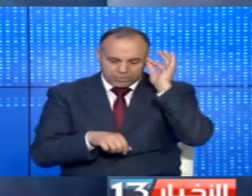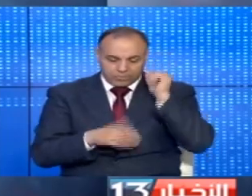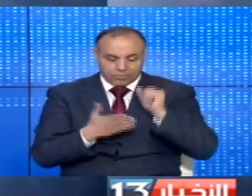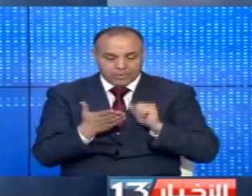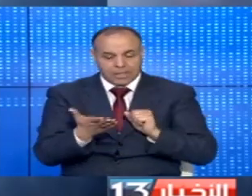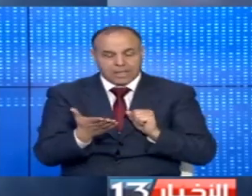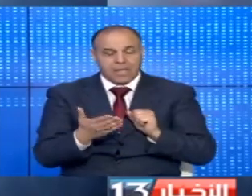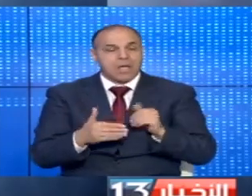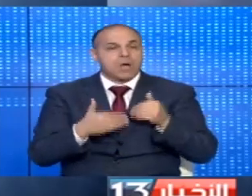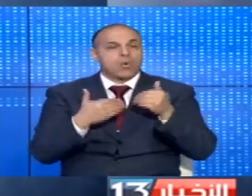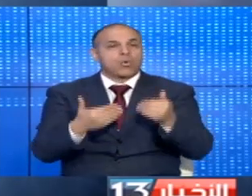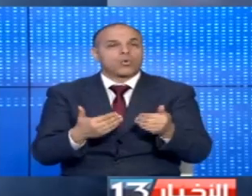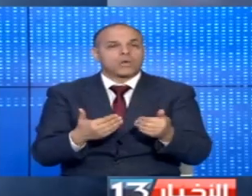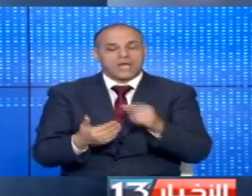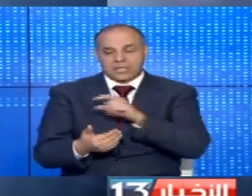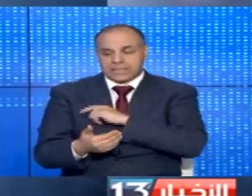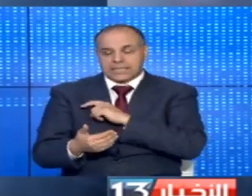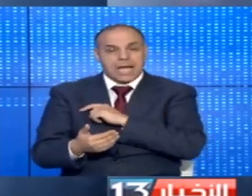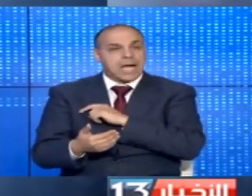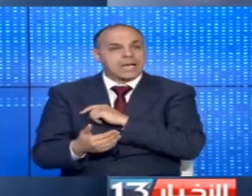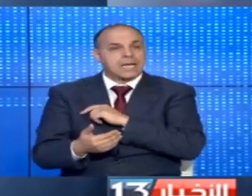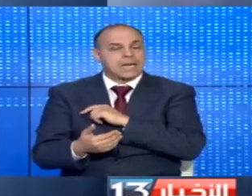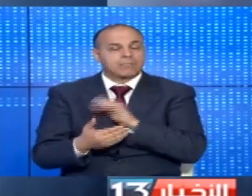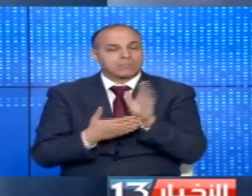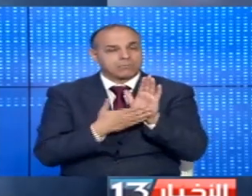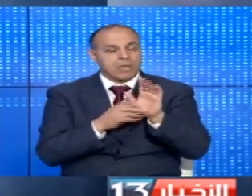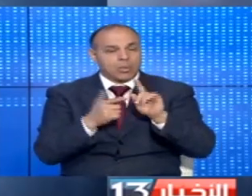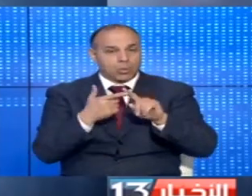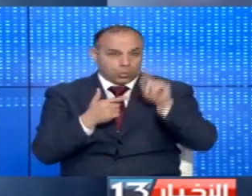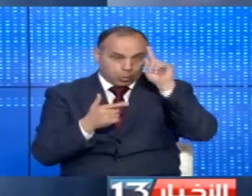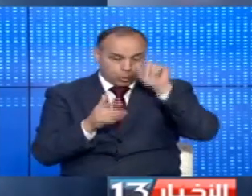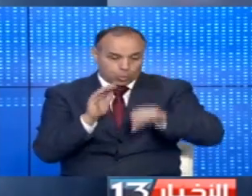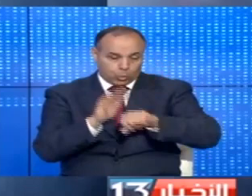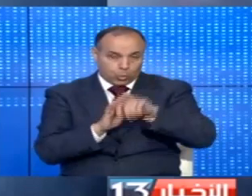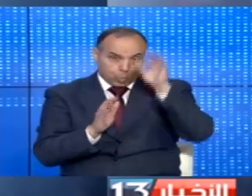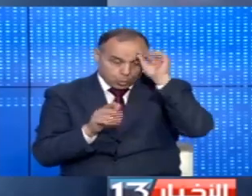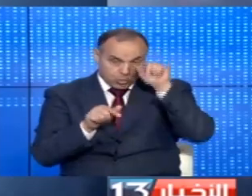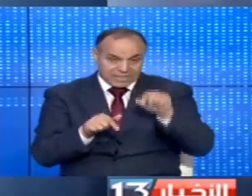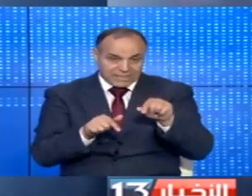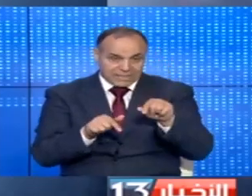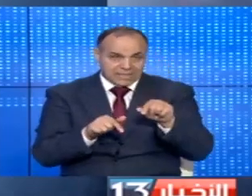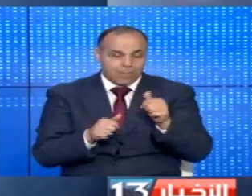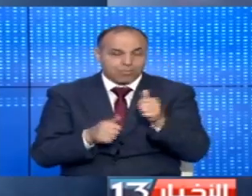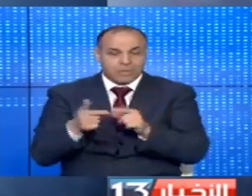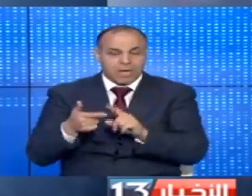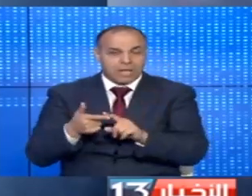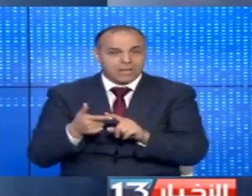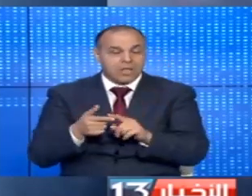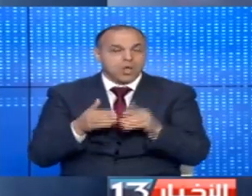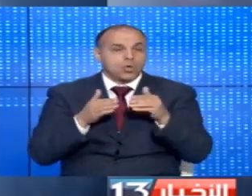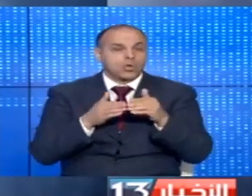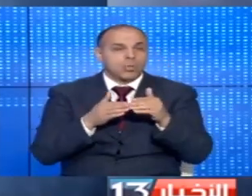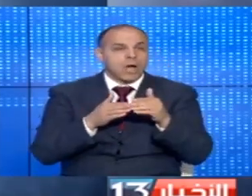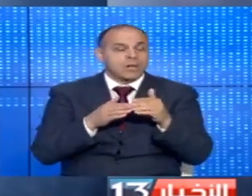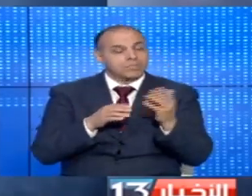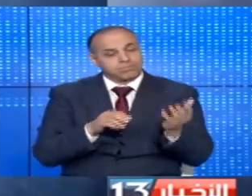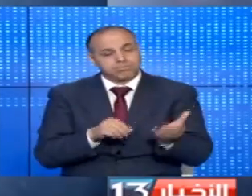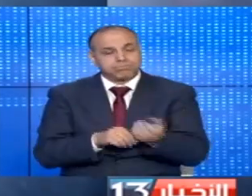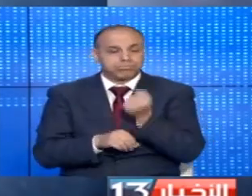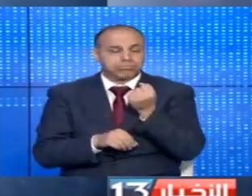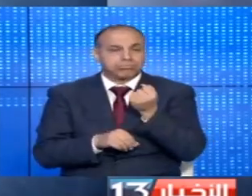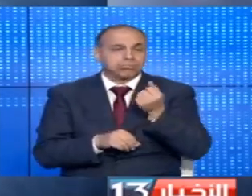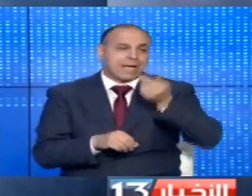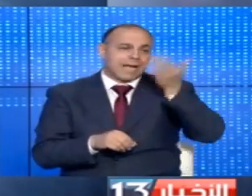في المقابل سيكون النجم الساحلي الممثل الثاني لكره القدم التونسيه في المسابقه مطالبا بتدارك عثره